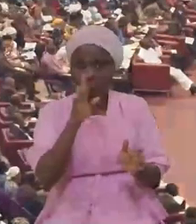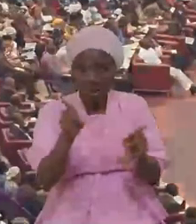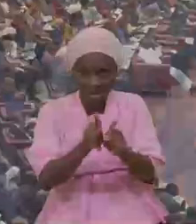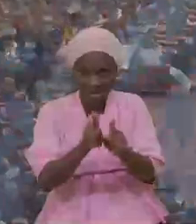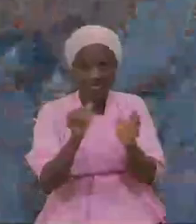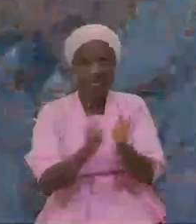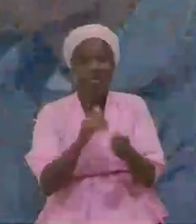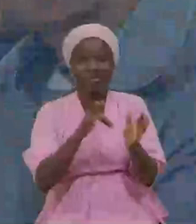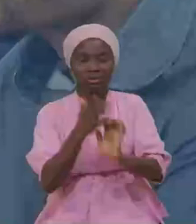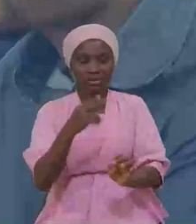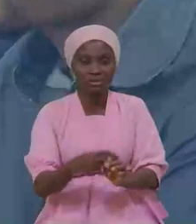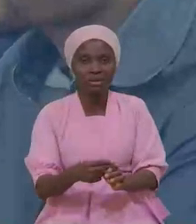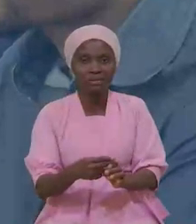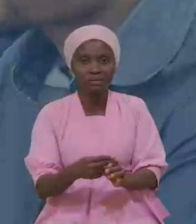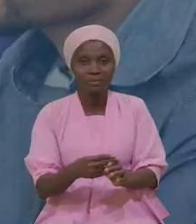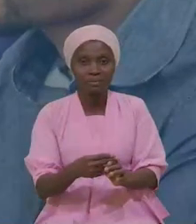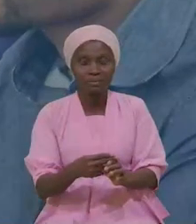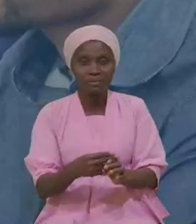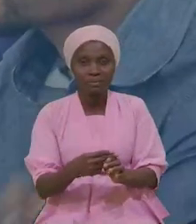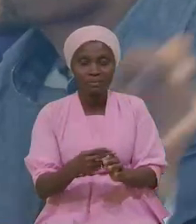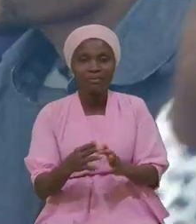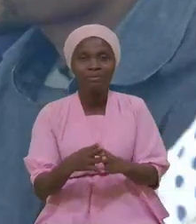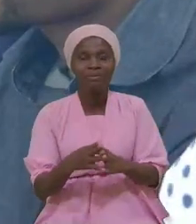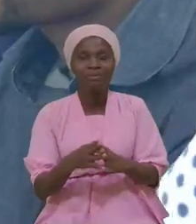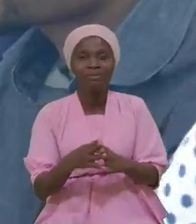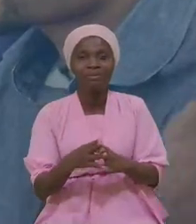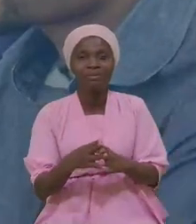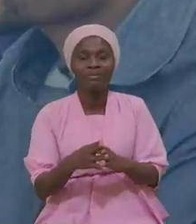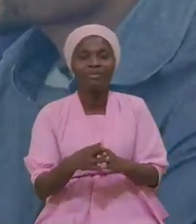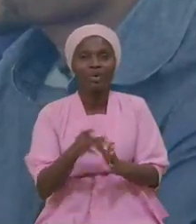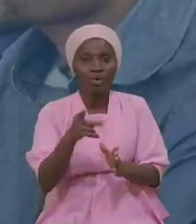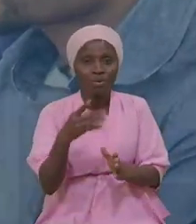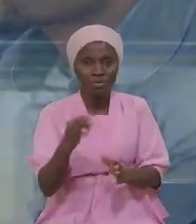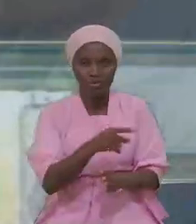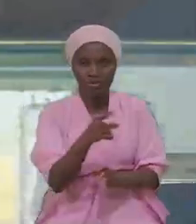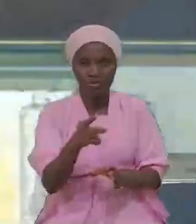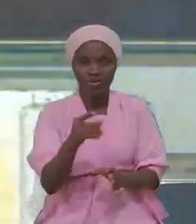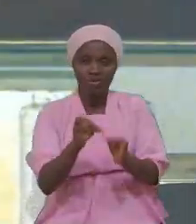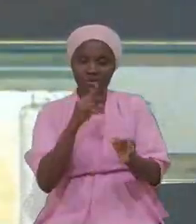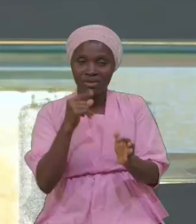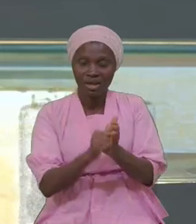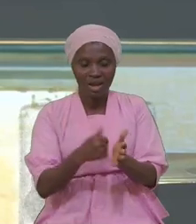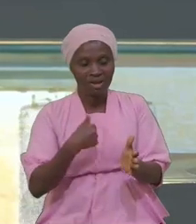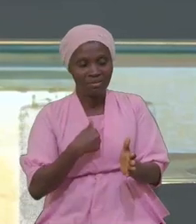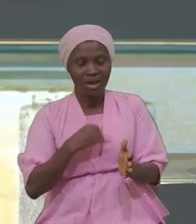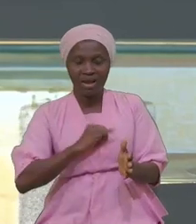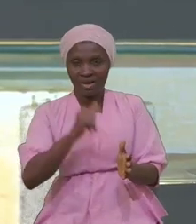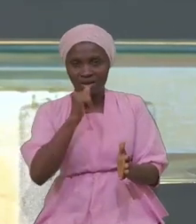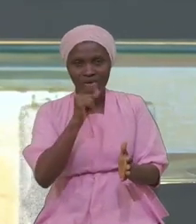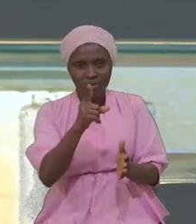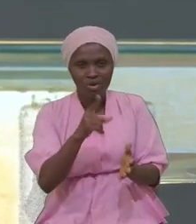Si tu vois des gens qui sont pareils, qui sont des gens qui professent, je suis l'un de vous, je suis